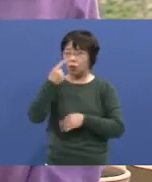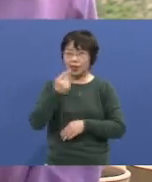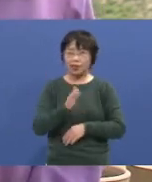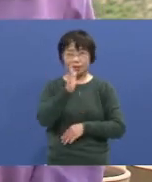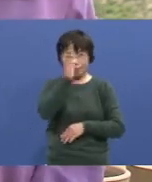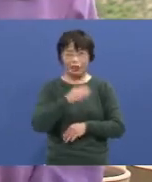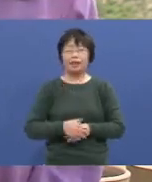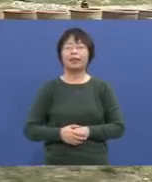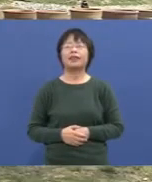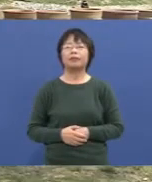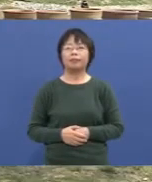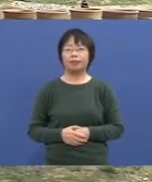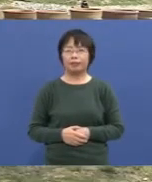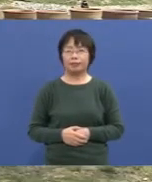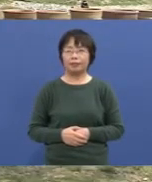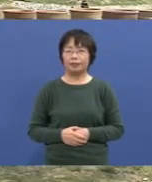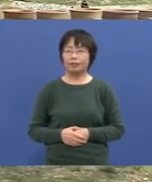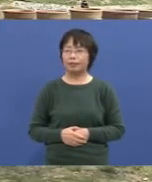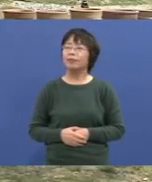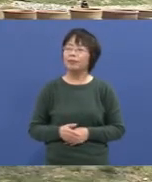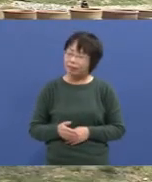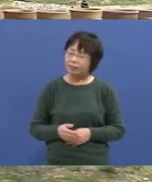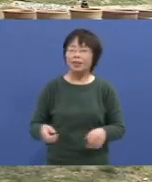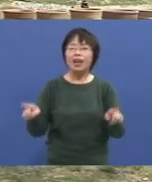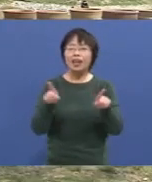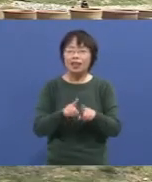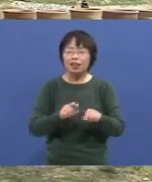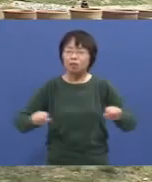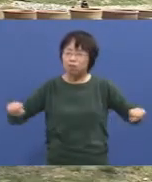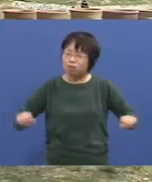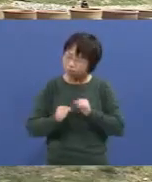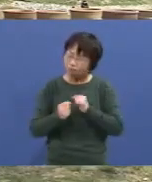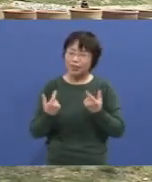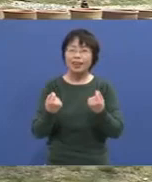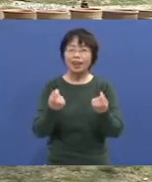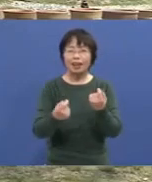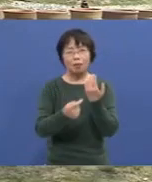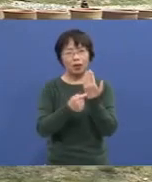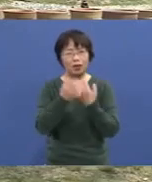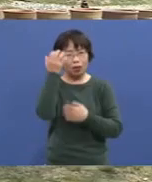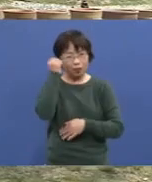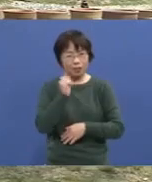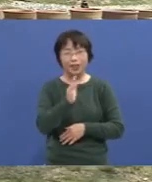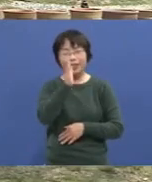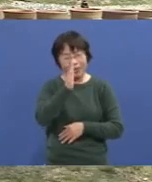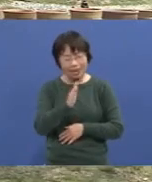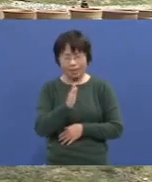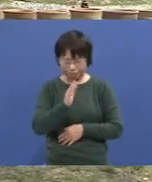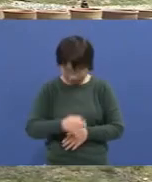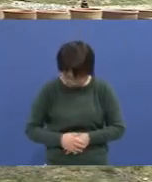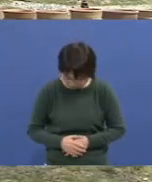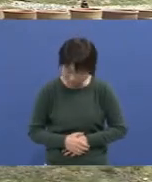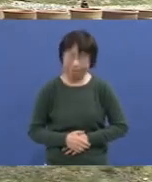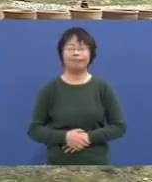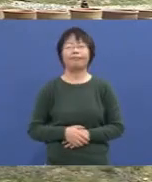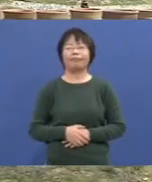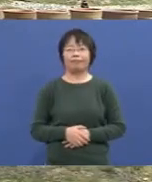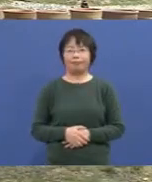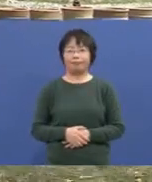ますか？ はい。岡山さんも一緒に体操しながらポイントを覚えてください。 はい、お願いします。